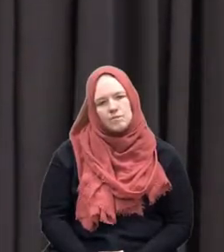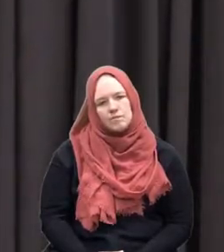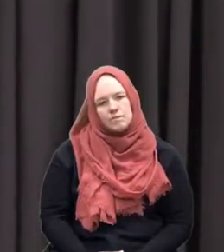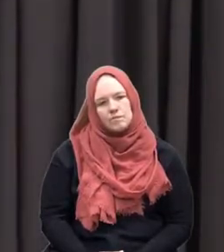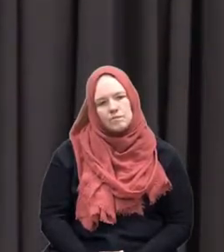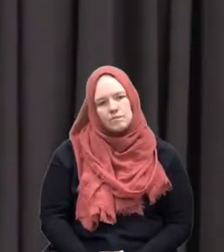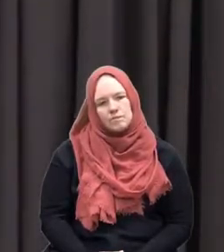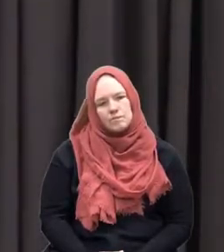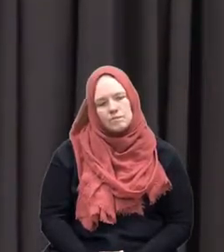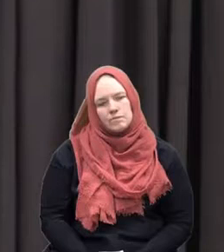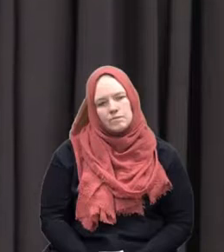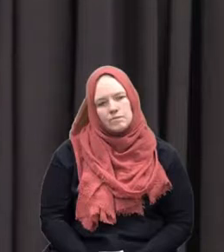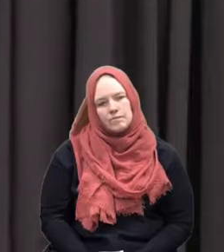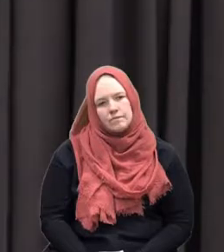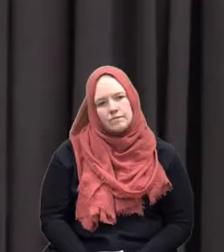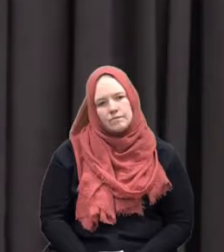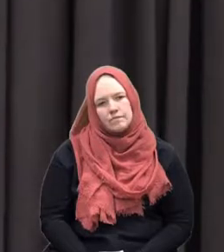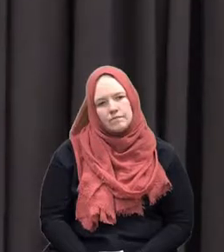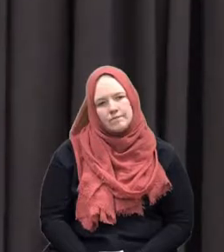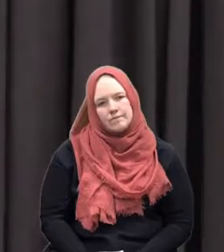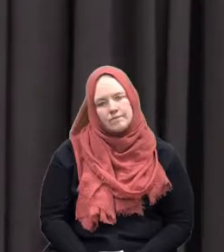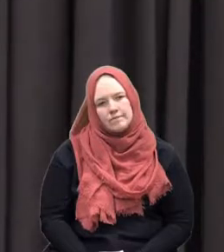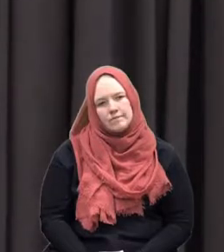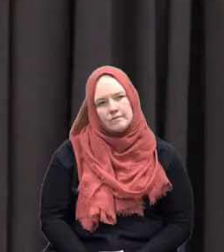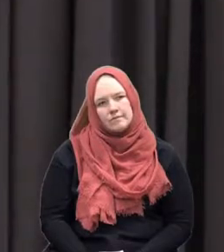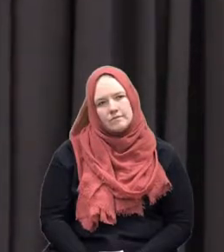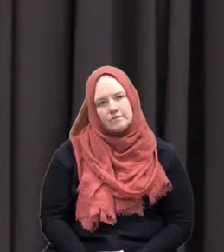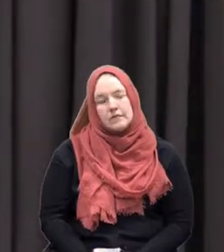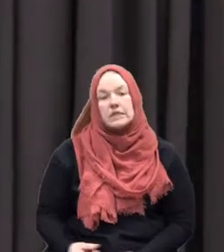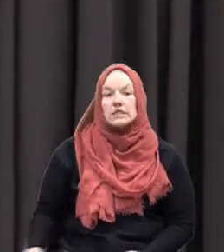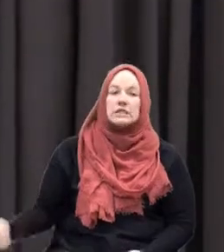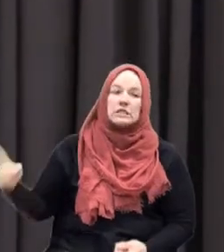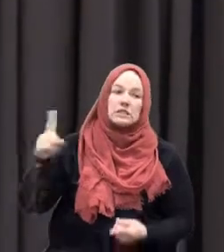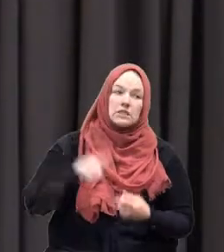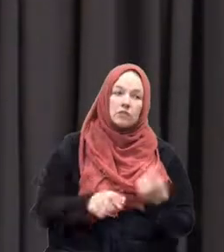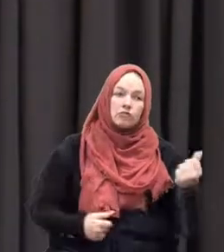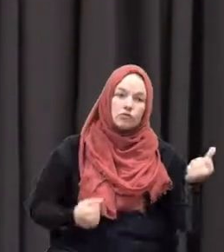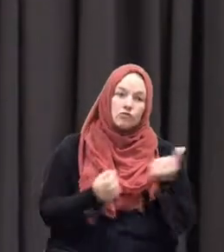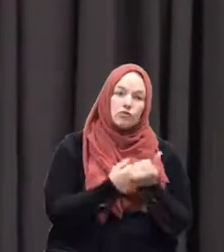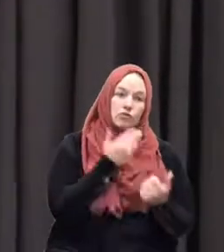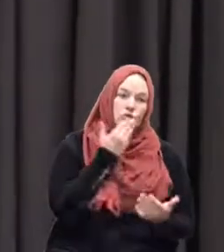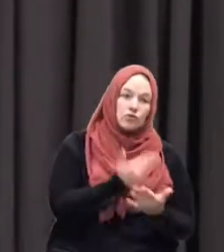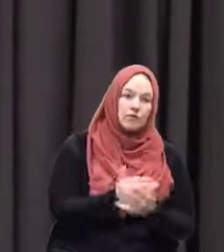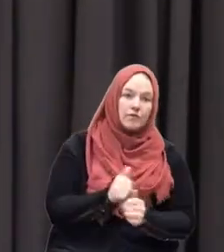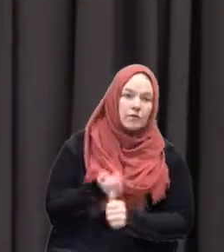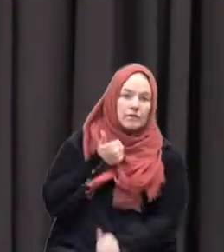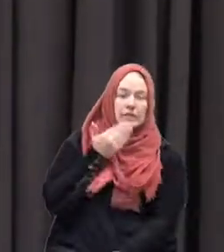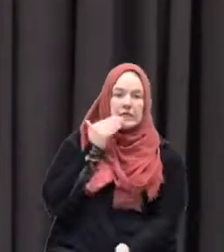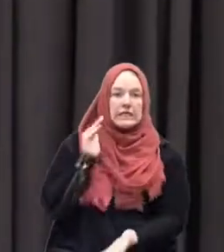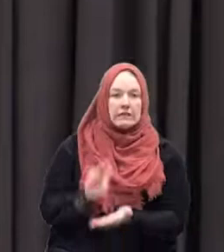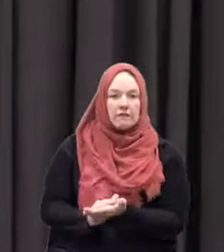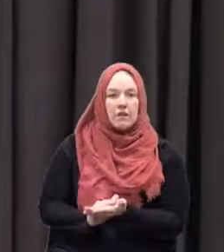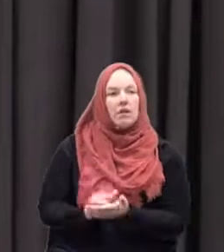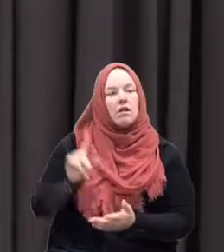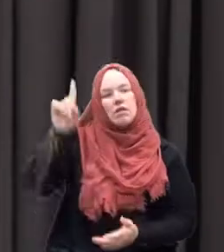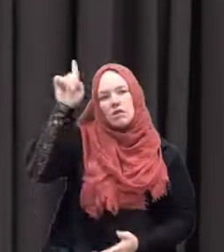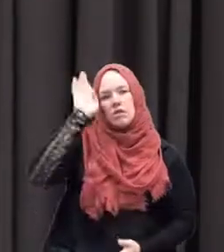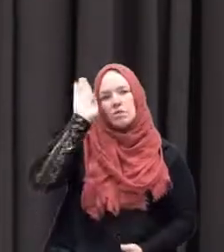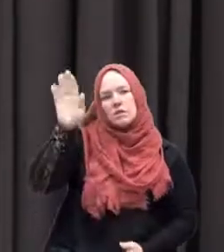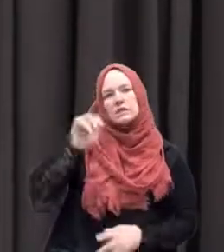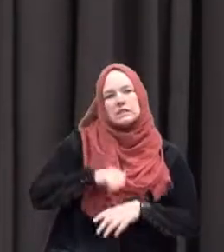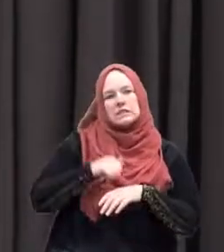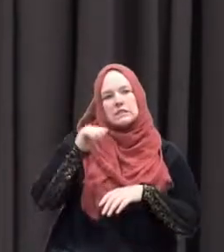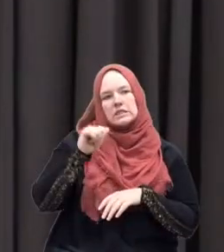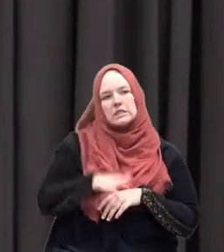يَرْحَمُكُمْ حَتَّى تَرْجِعُوا إِلَى دِينِكُمْ. Unless you enjoin the good and forbid the evil,